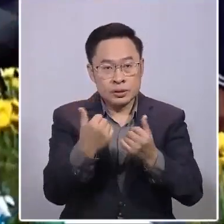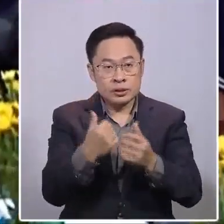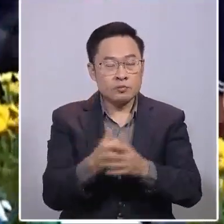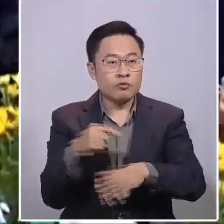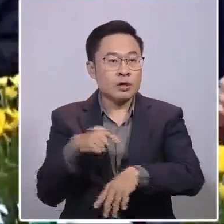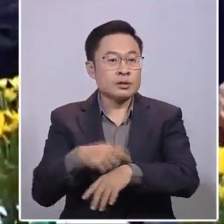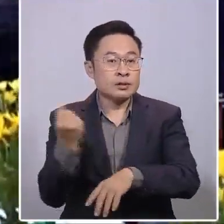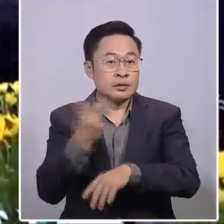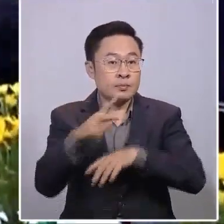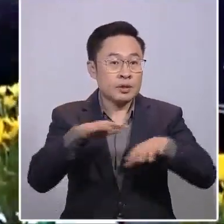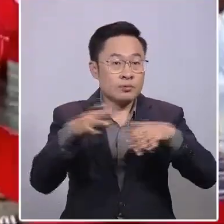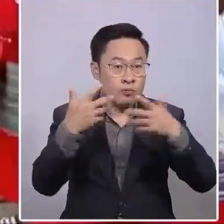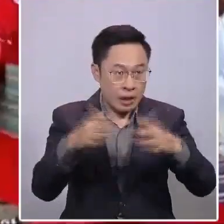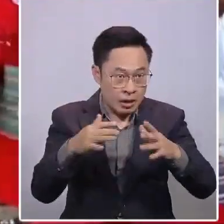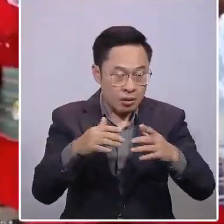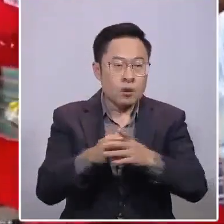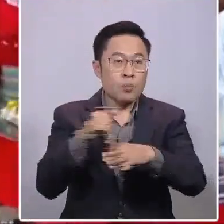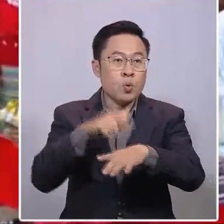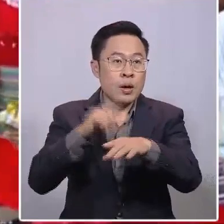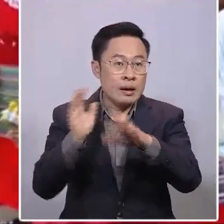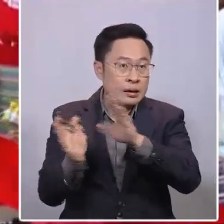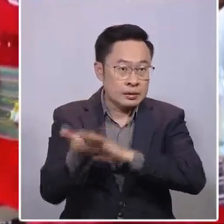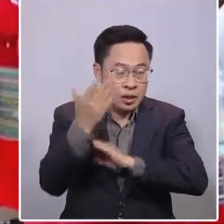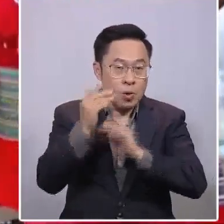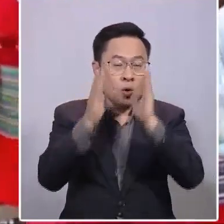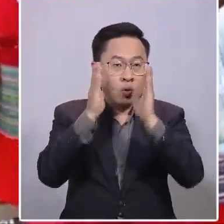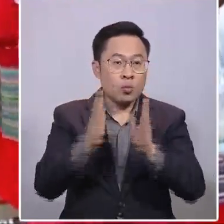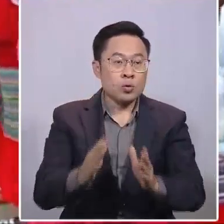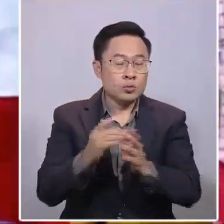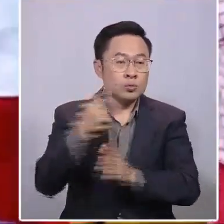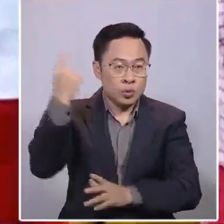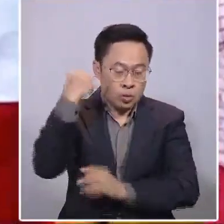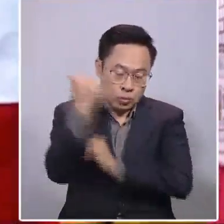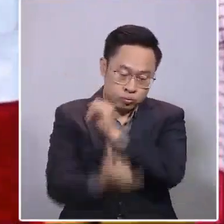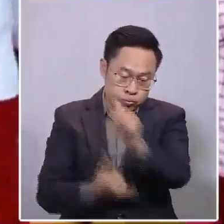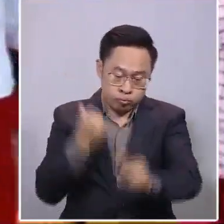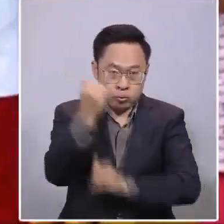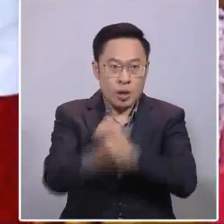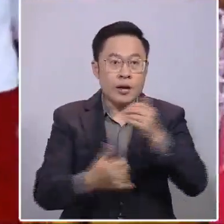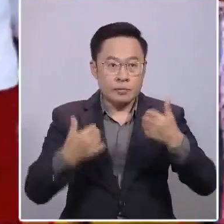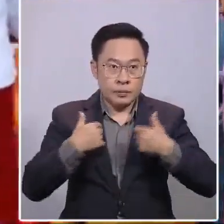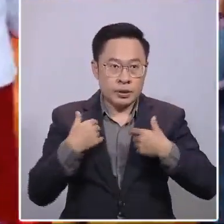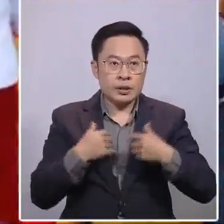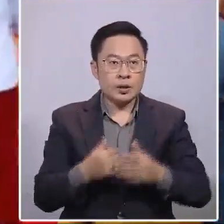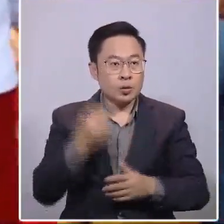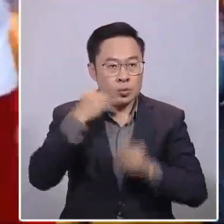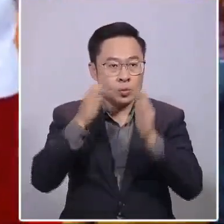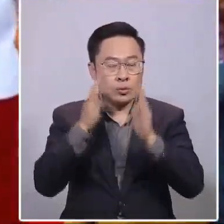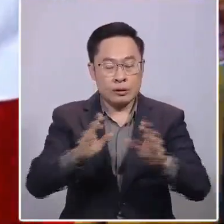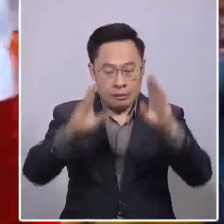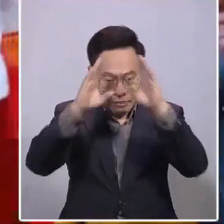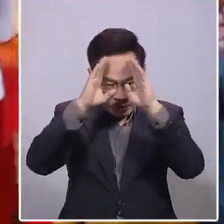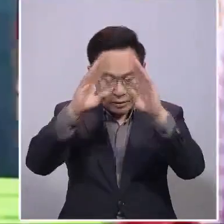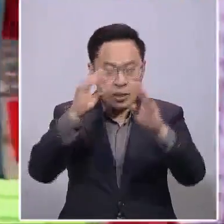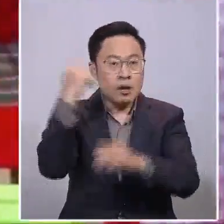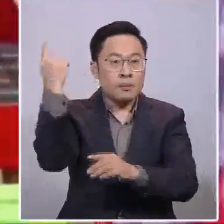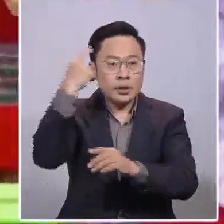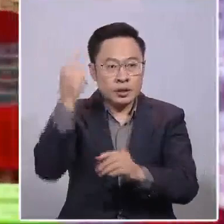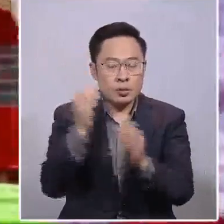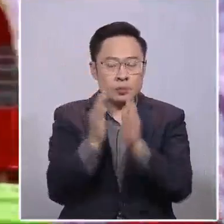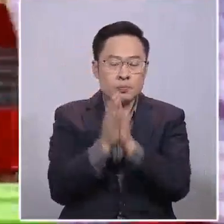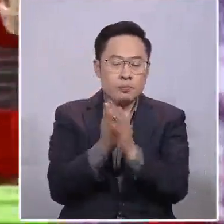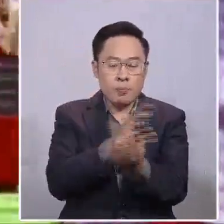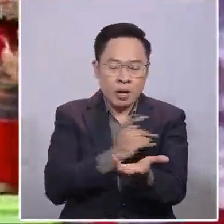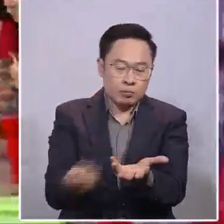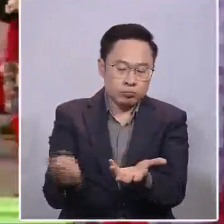ประมาณตีสามนี่นะฮะ คึกคัก มีแรงสั่นสะเทือนแต่ว่าก็ไม่ได้ทำให้ความมุ่งมั่นและความตั้งใจของนักท่องเ